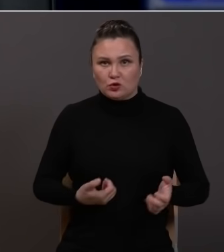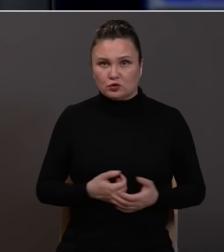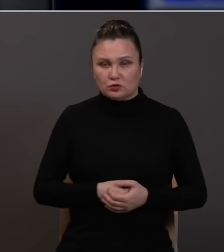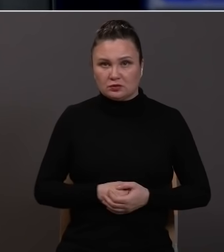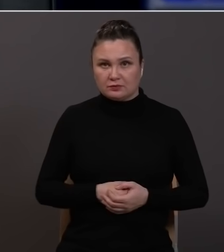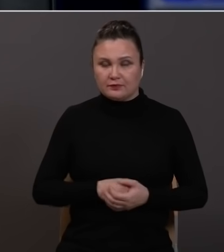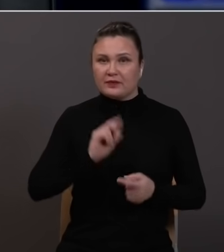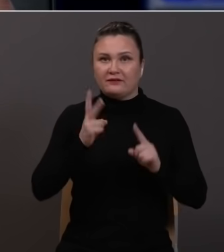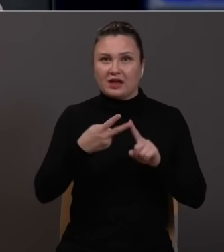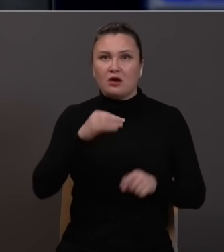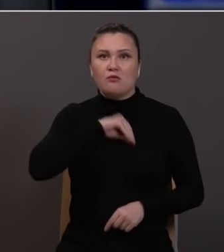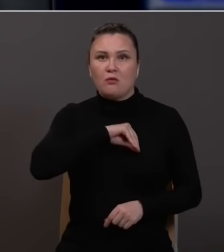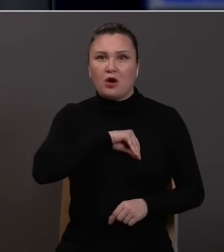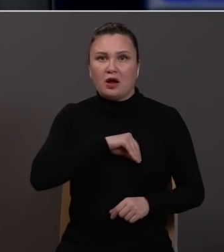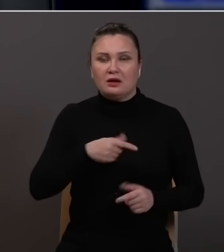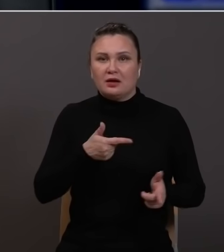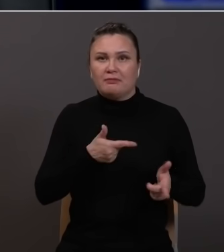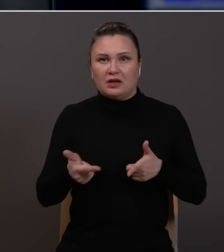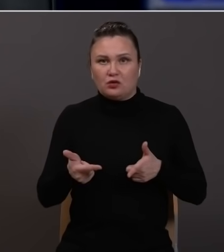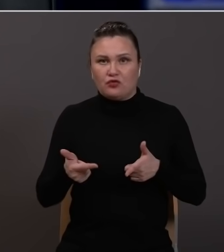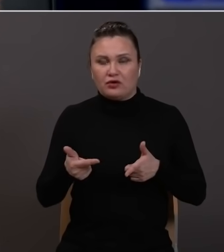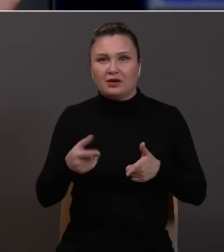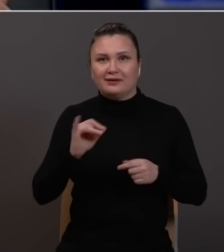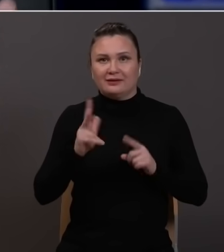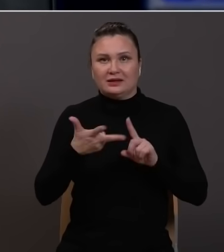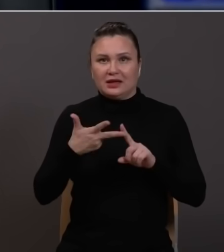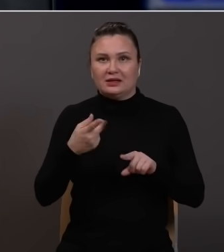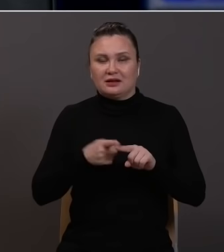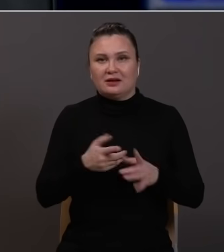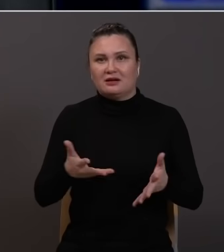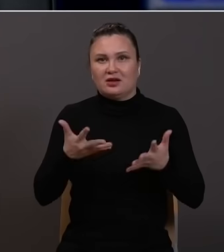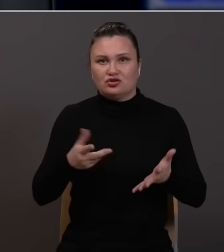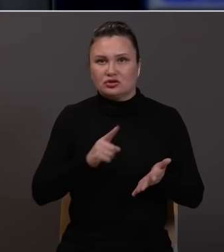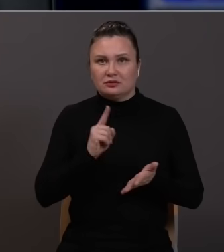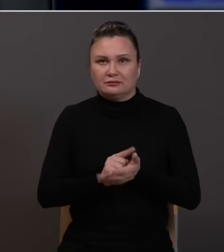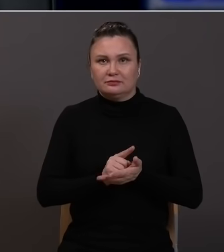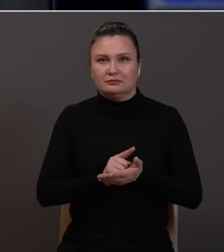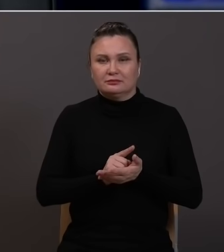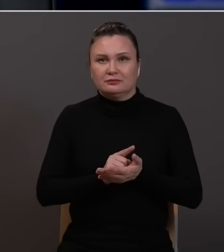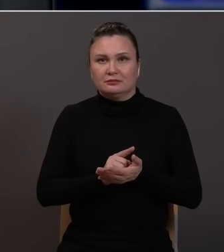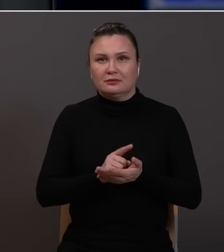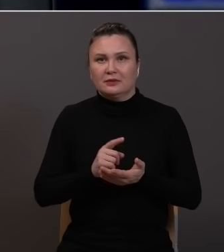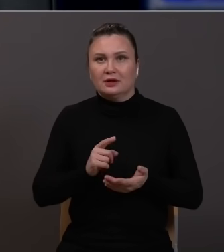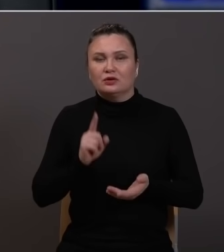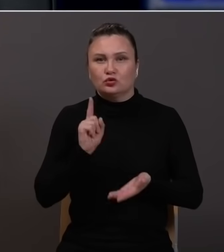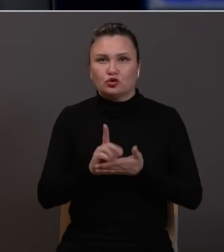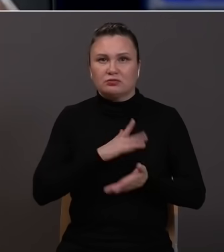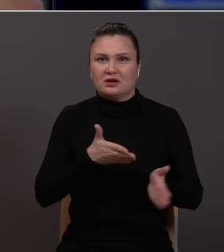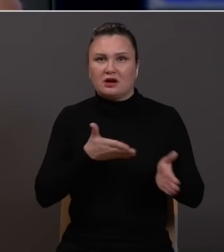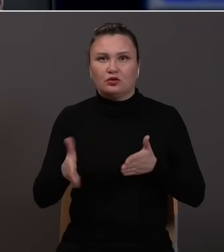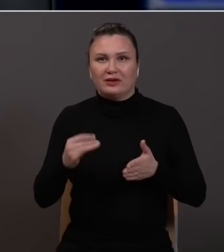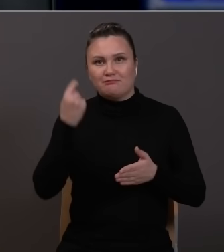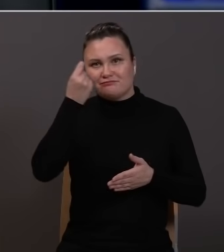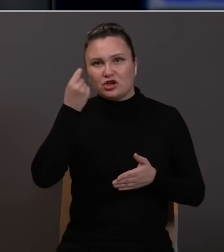это, то есть, моральная подготовка. И третье — это, безусловно, то есть, помимо всего прочего, ты должен быть готов